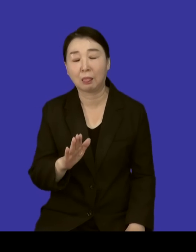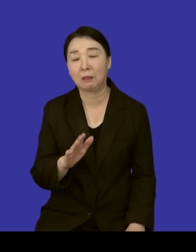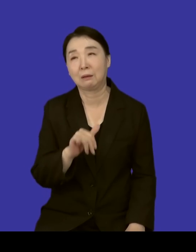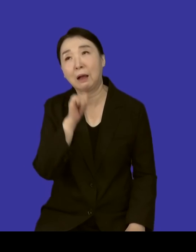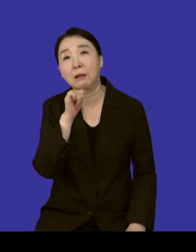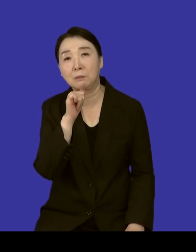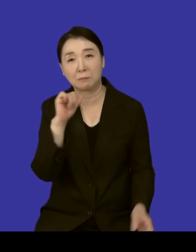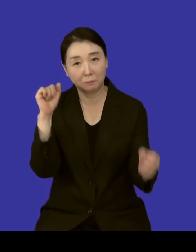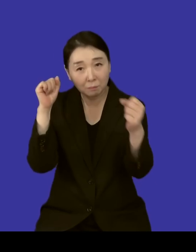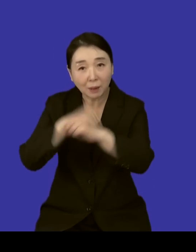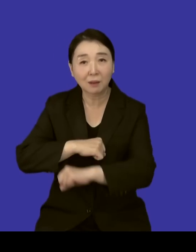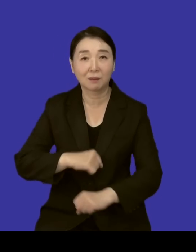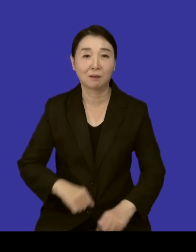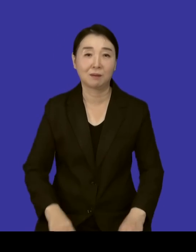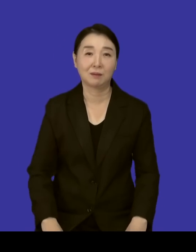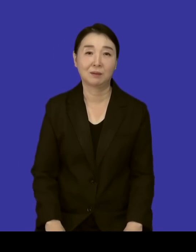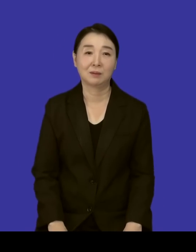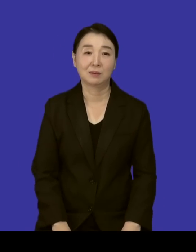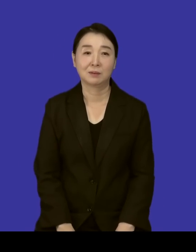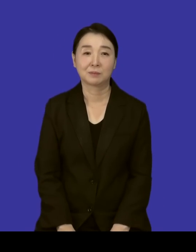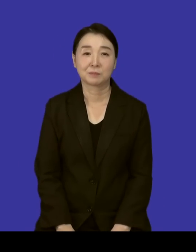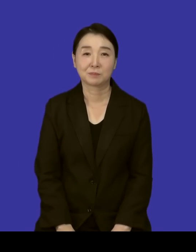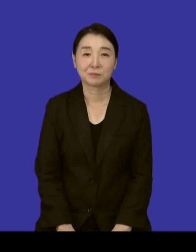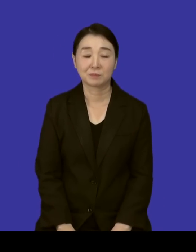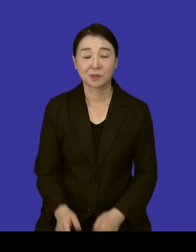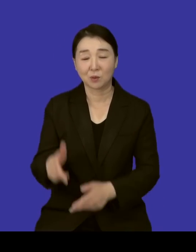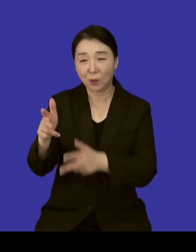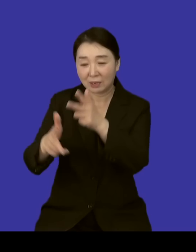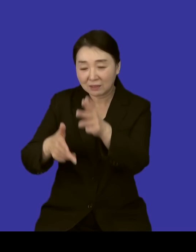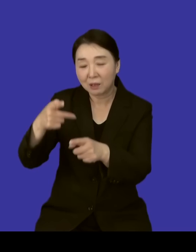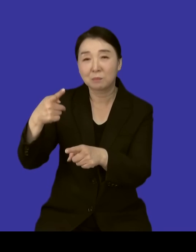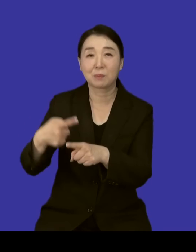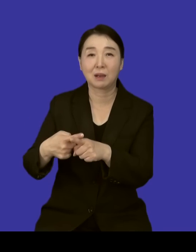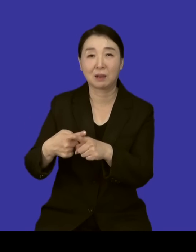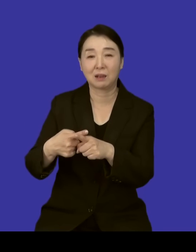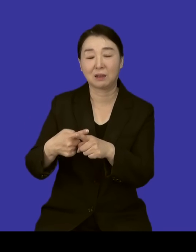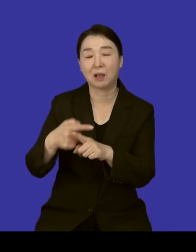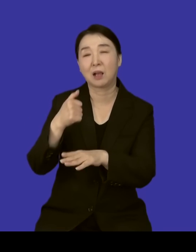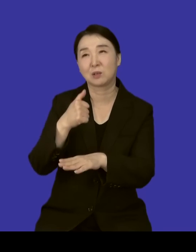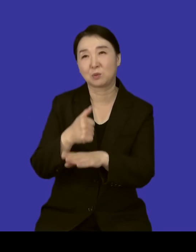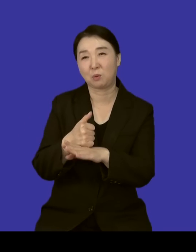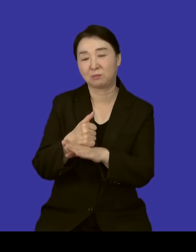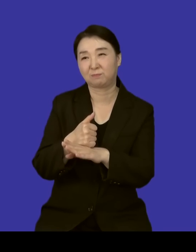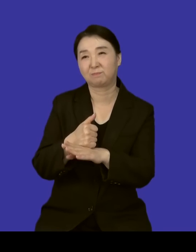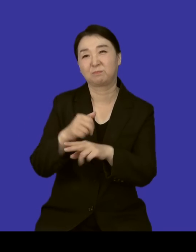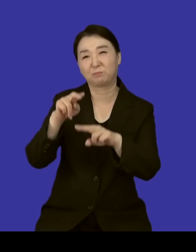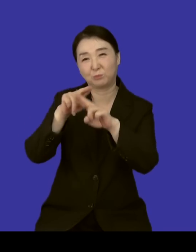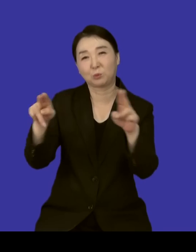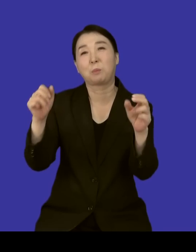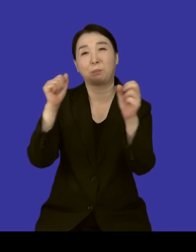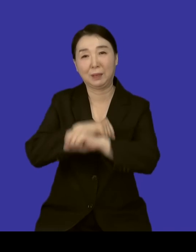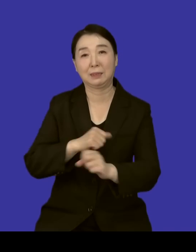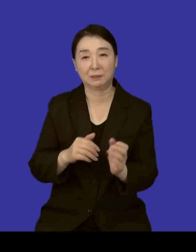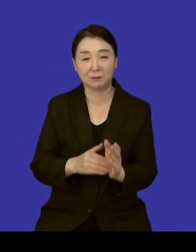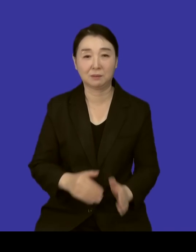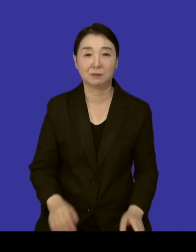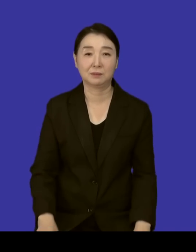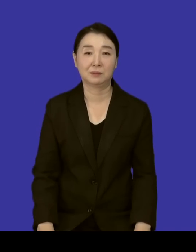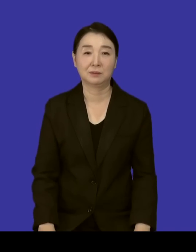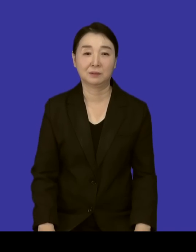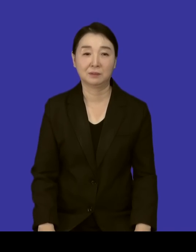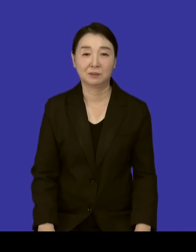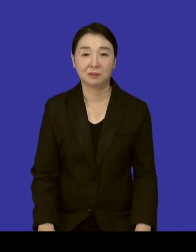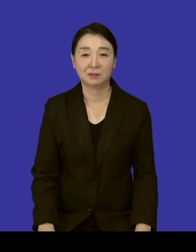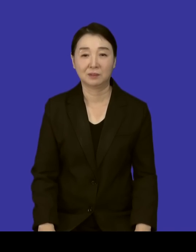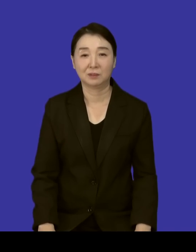시절에. 아, 부유하다가. 네네네. 저기 이제 사업 뭐 하시다가 하시다가? 이제 부도나고 이러셔가지고 예, 또 그냥 완전히 그냥